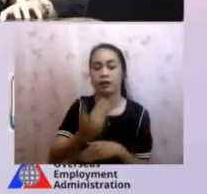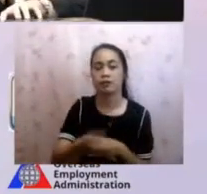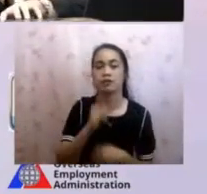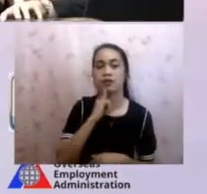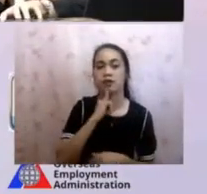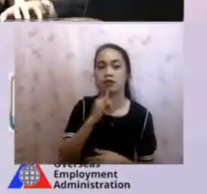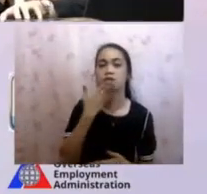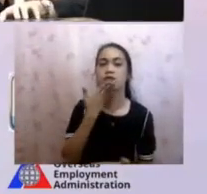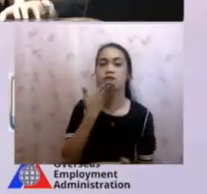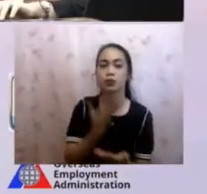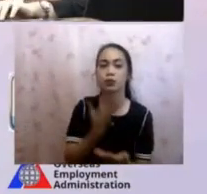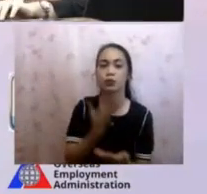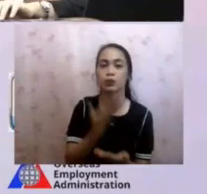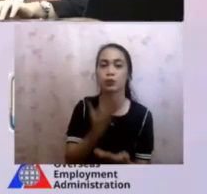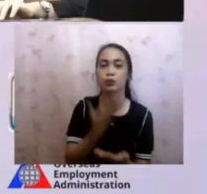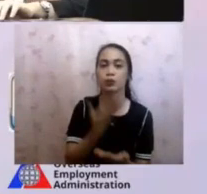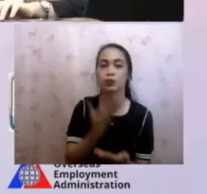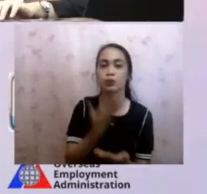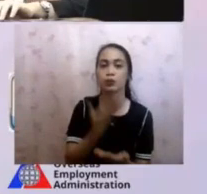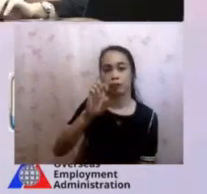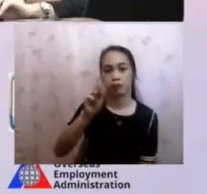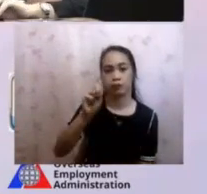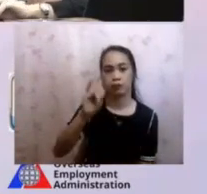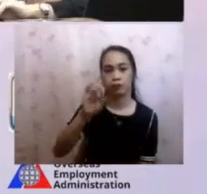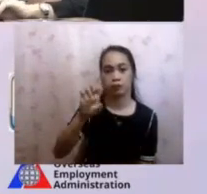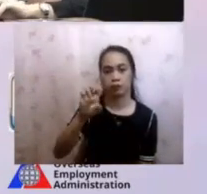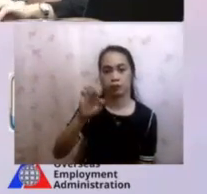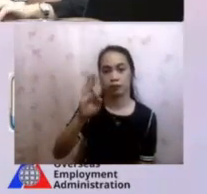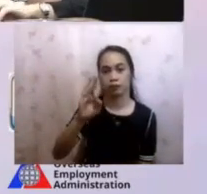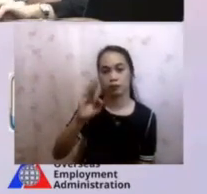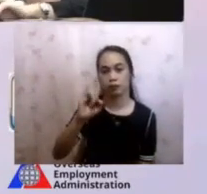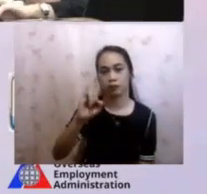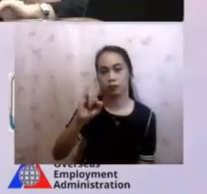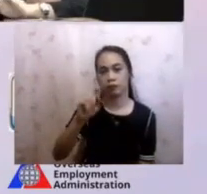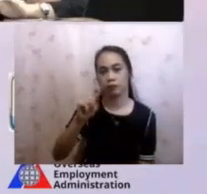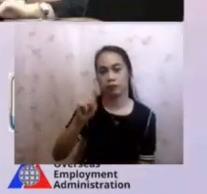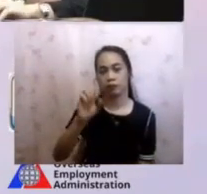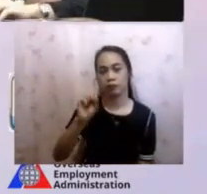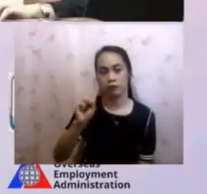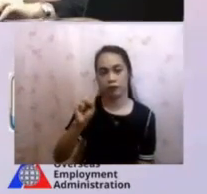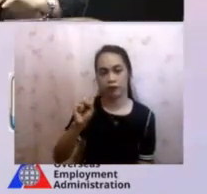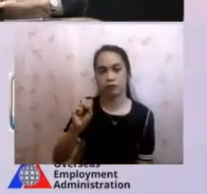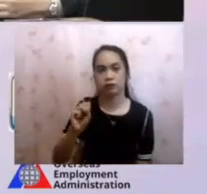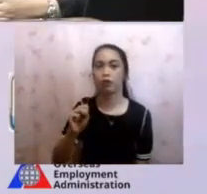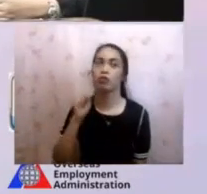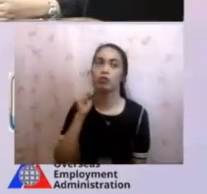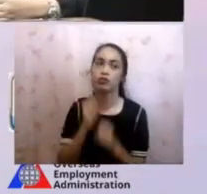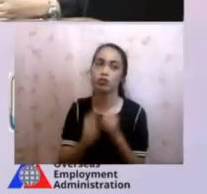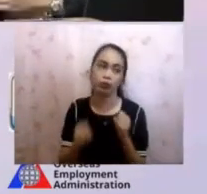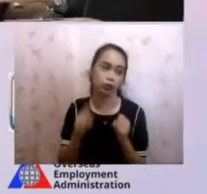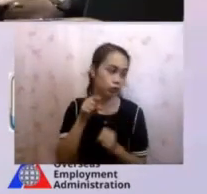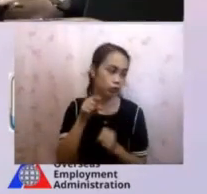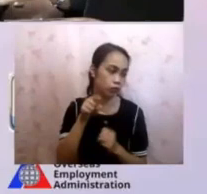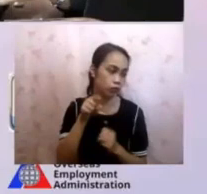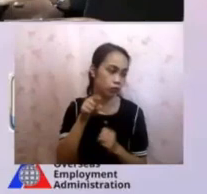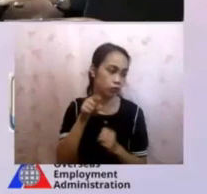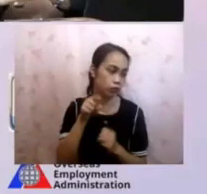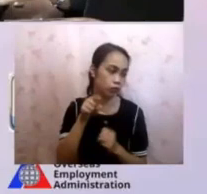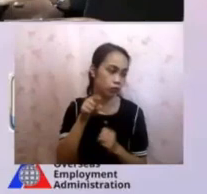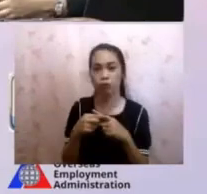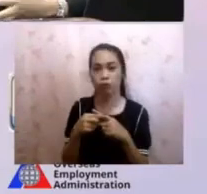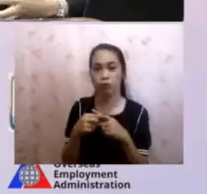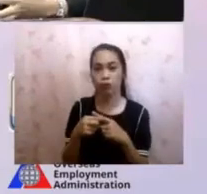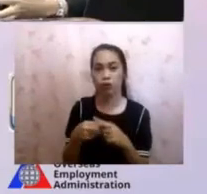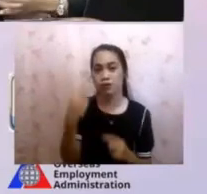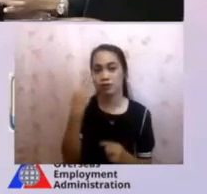sundon. Of course, the benefits, or if the company has good benefits. Kaya naman ko uban company, nganinot gid sila benefits. Like,